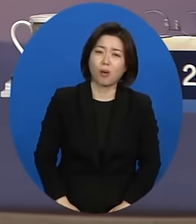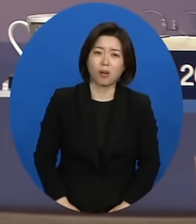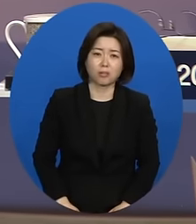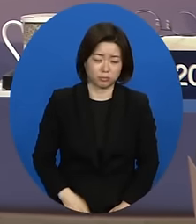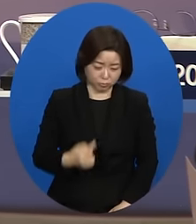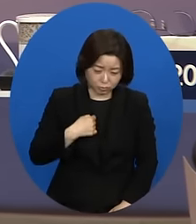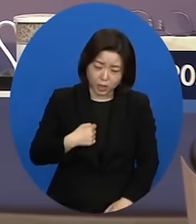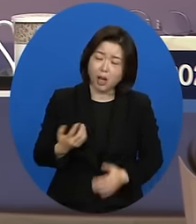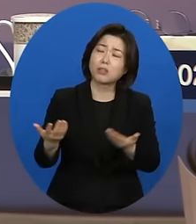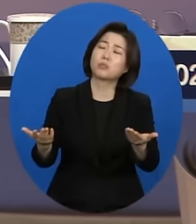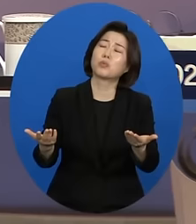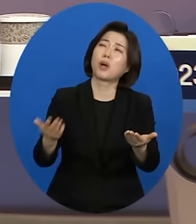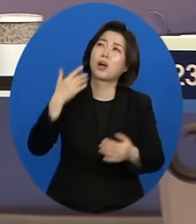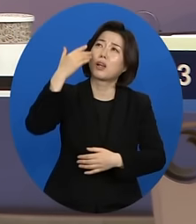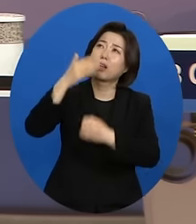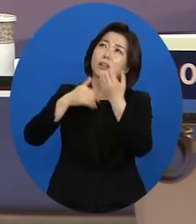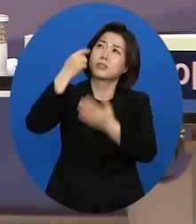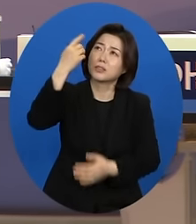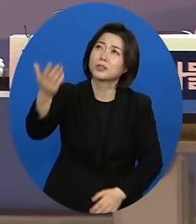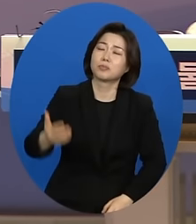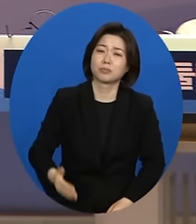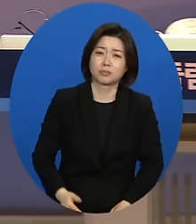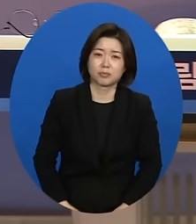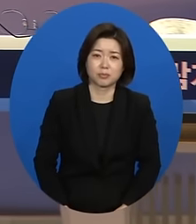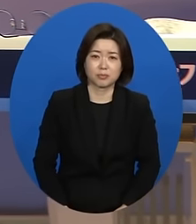나는 뭐냐고요, 하나님.